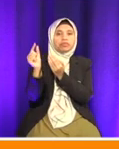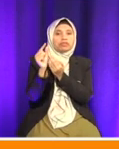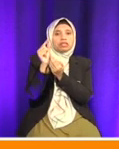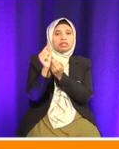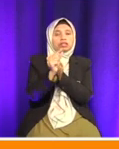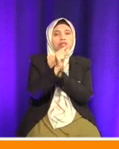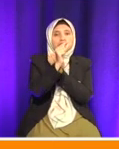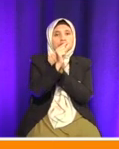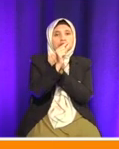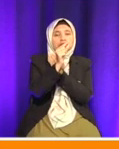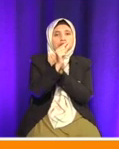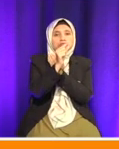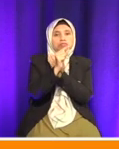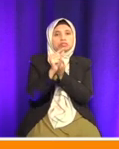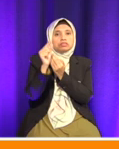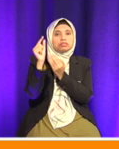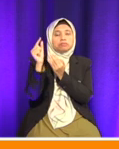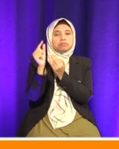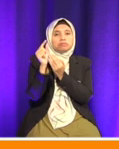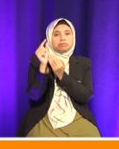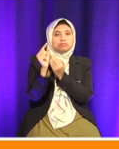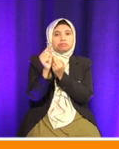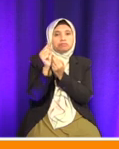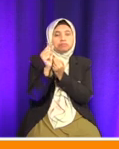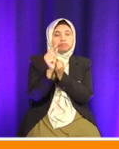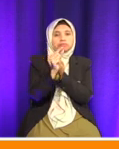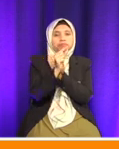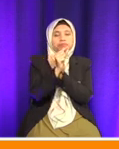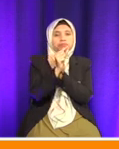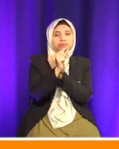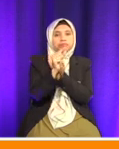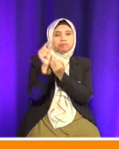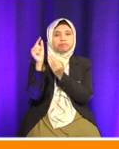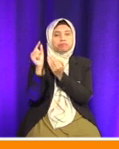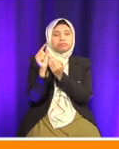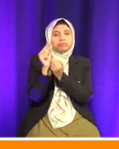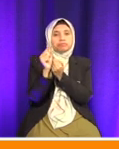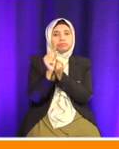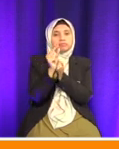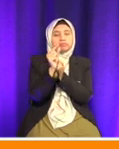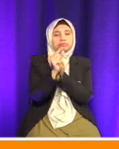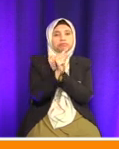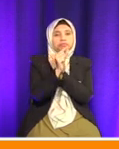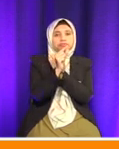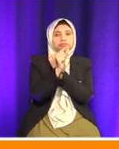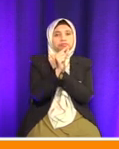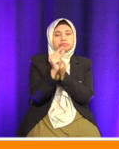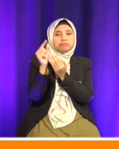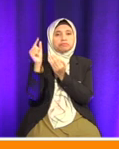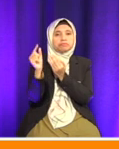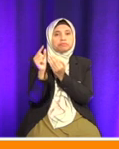Wati Wal Ardilla fil Laili wanna